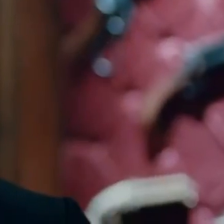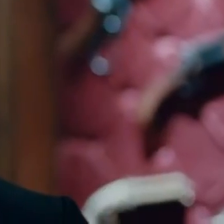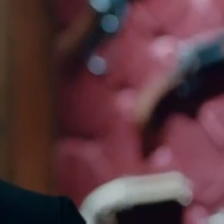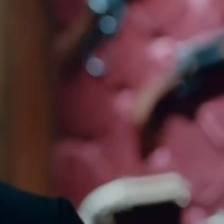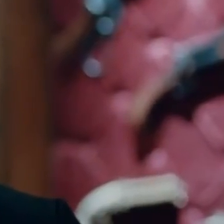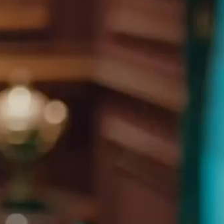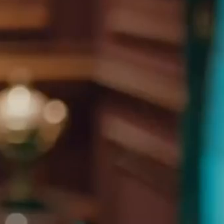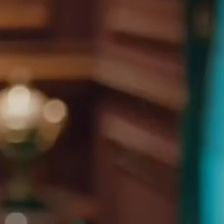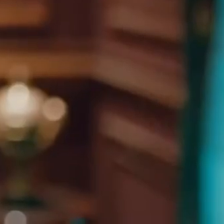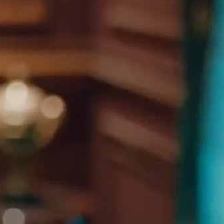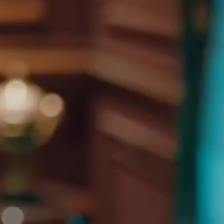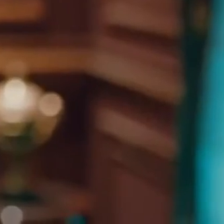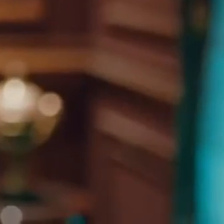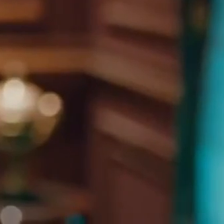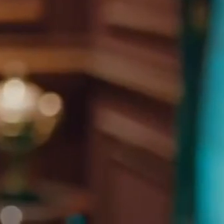Gözleri ateş saçıyor.